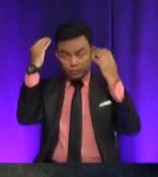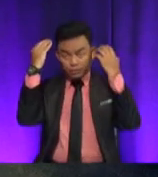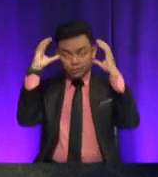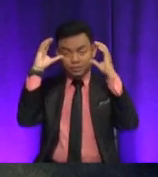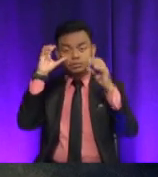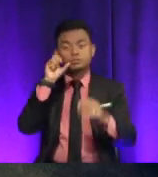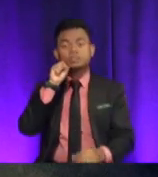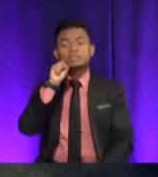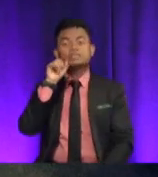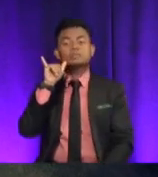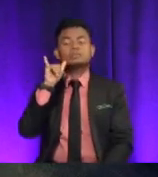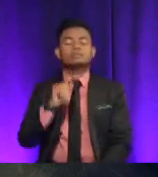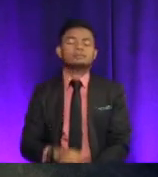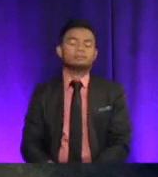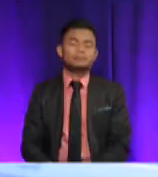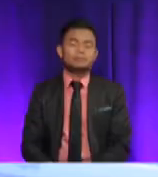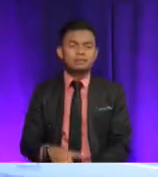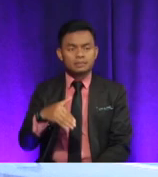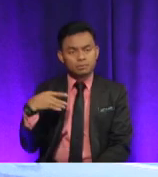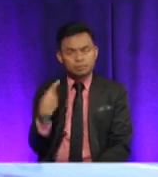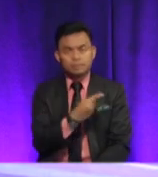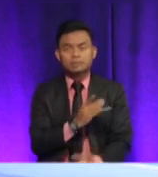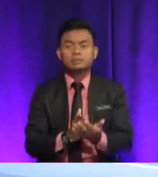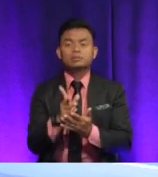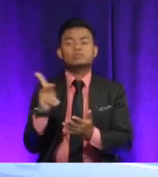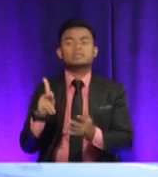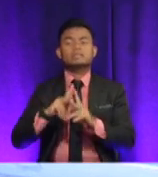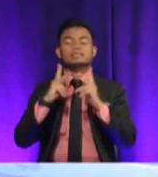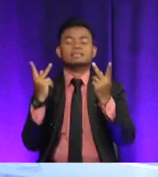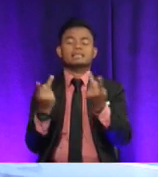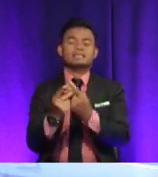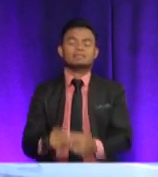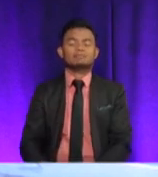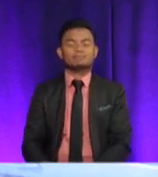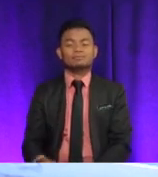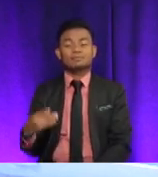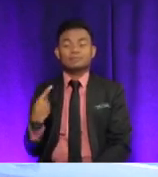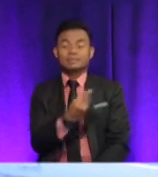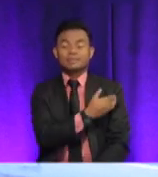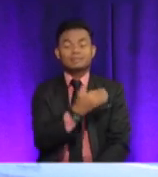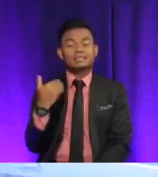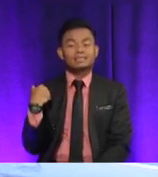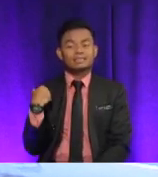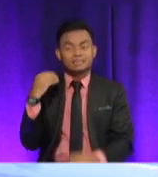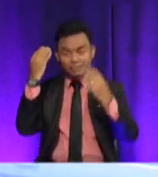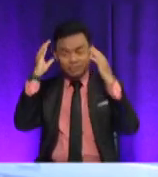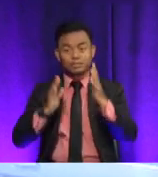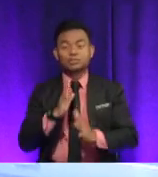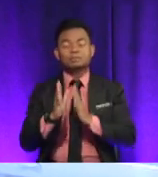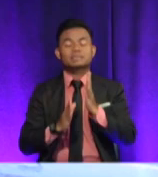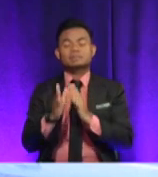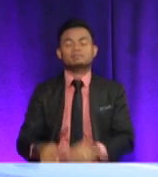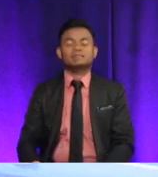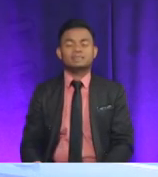Baiklah sebelum kita teruskan kelas kita pada hari ini di studio tak lupa juga kita ada cek kejuru bahasa isyarat yaitu